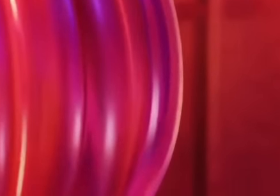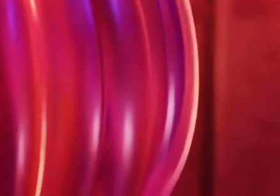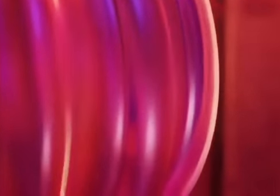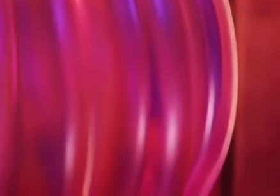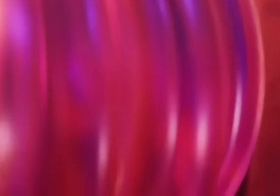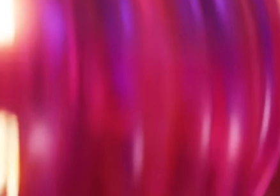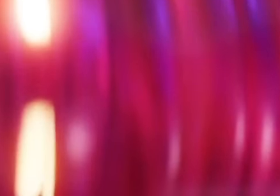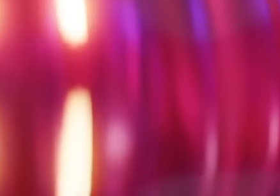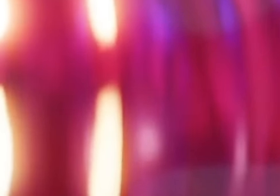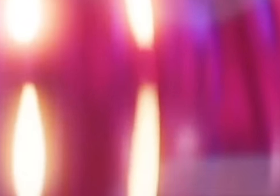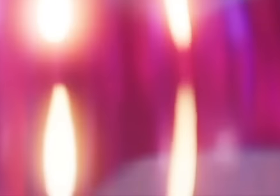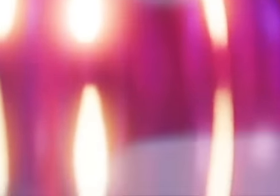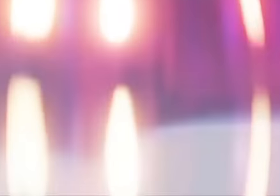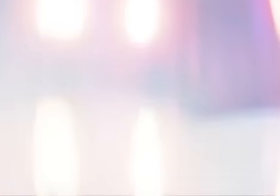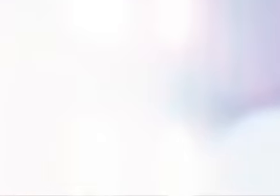waj'alhuana